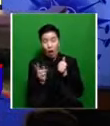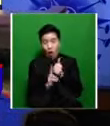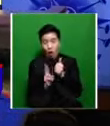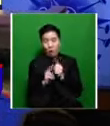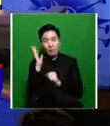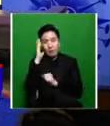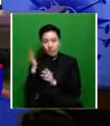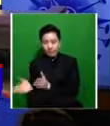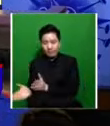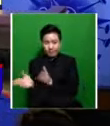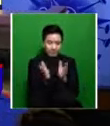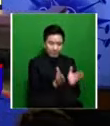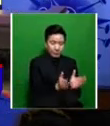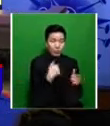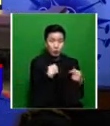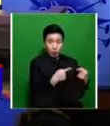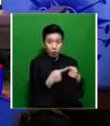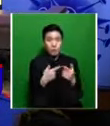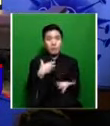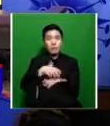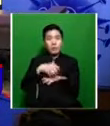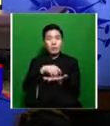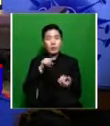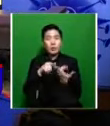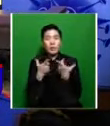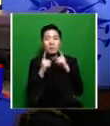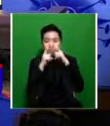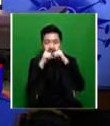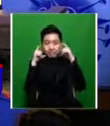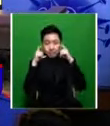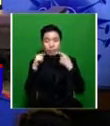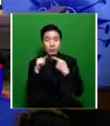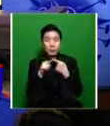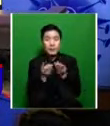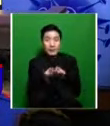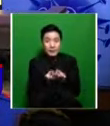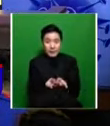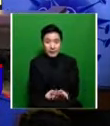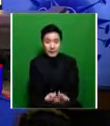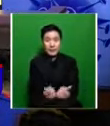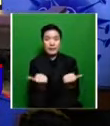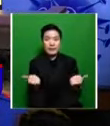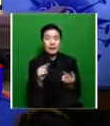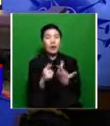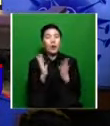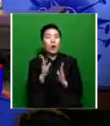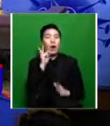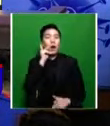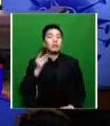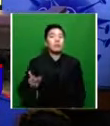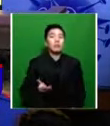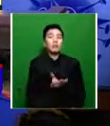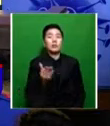รองจุรินทร์มาแถลงต่อจากพวกเราในเรื่องของหน้ากากอนามัยในรายละเอียดบอกพี่น้องสื่อมวลชนเอาไว้นิดนึงนะคะจะได้รอฟัง